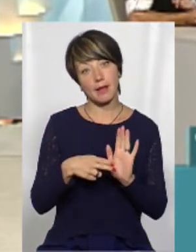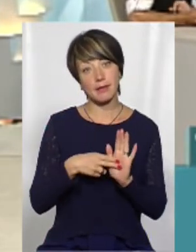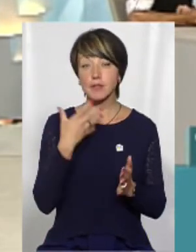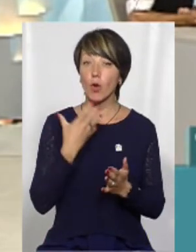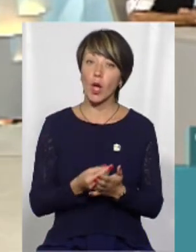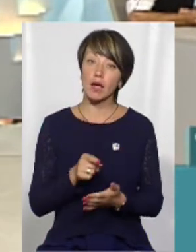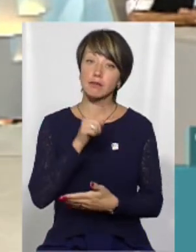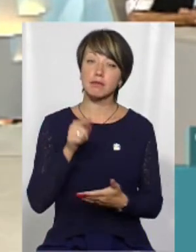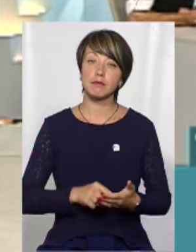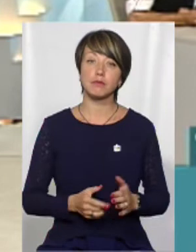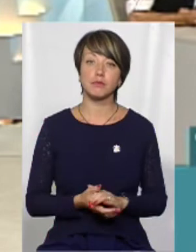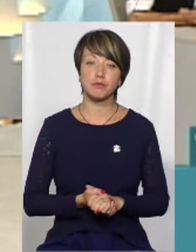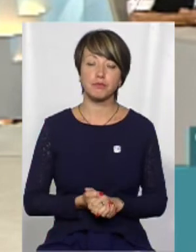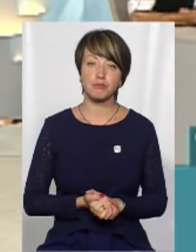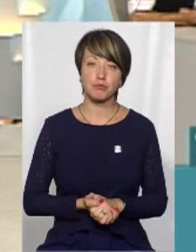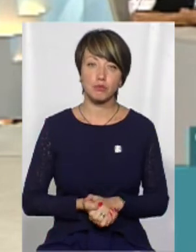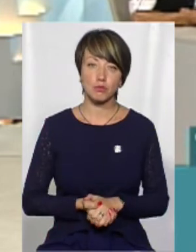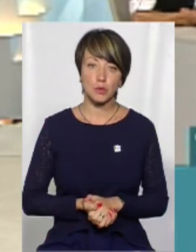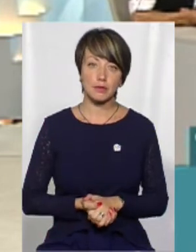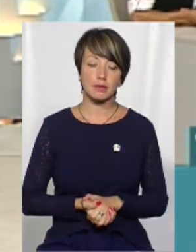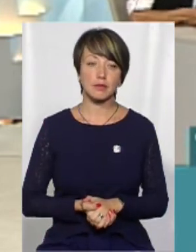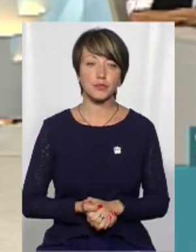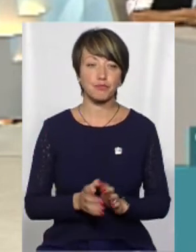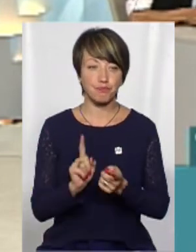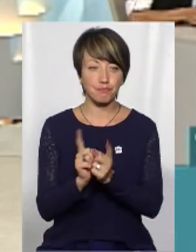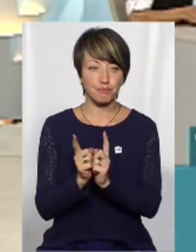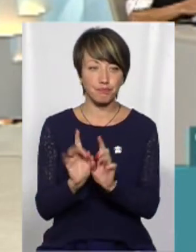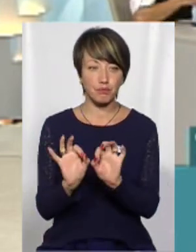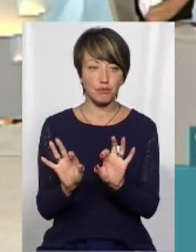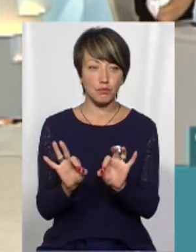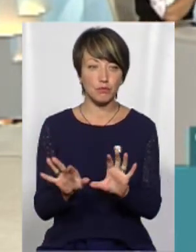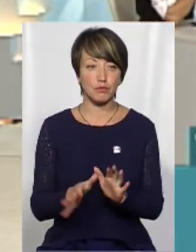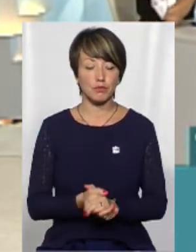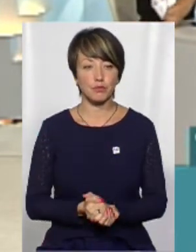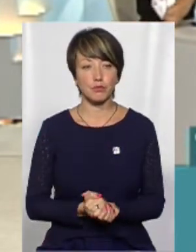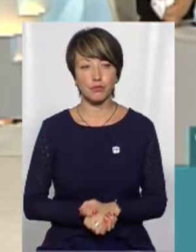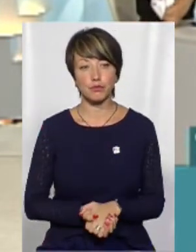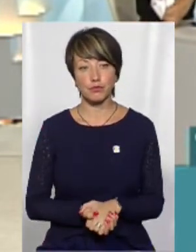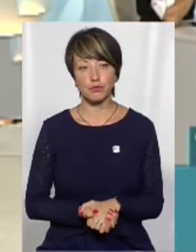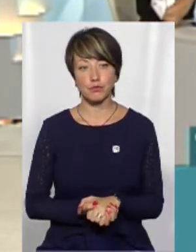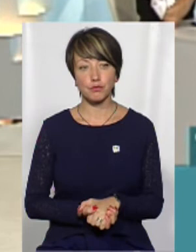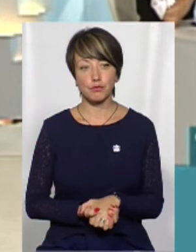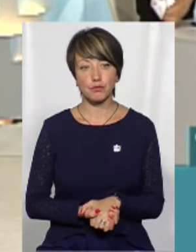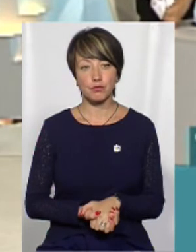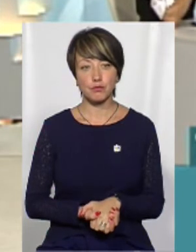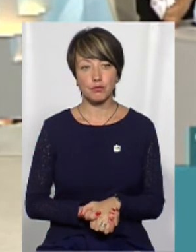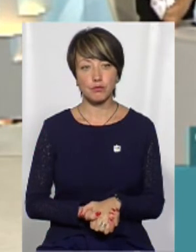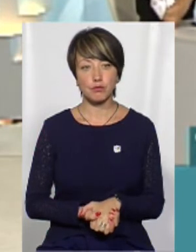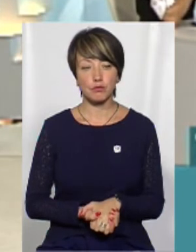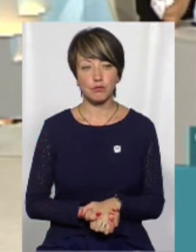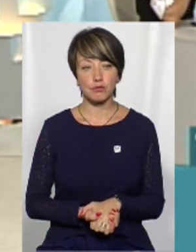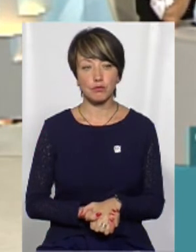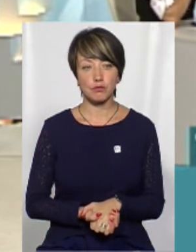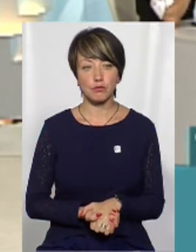брендів? Que pensez-vous ce projet de demain, de défilé, de marque locale,